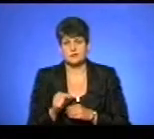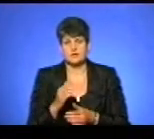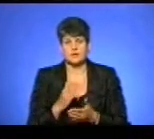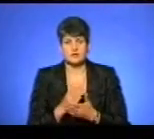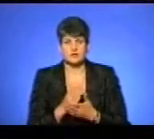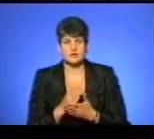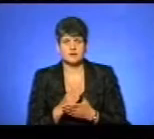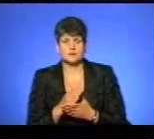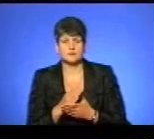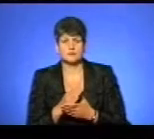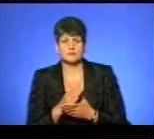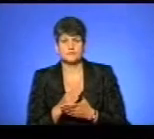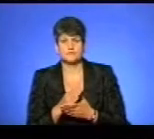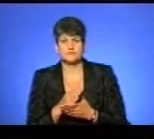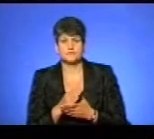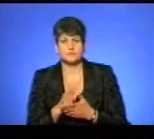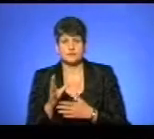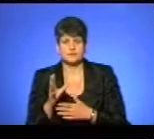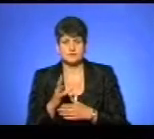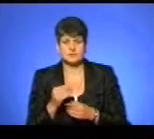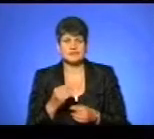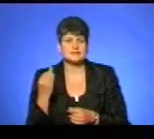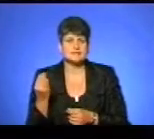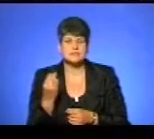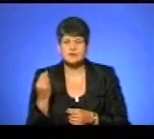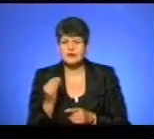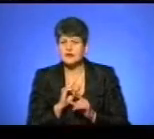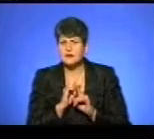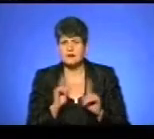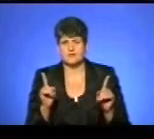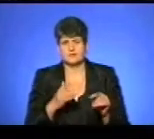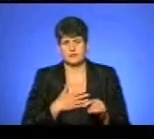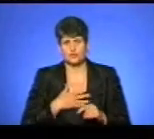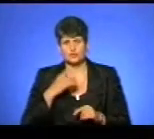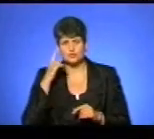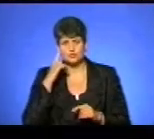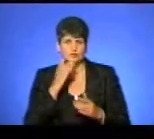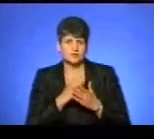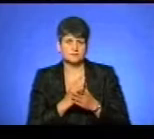також всі. І найцікавіший такий, напевно, на мою думку, експонат